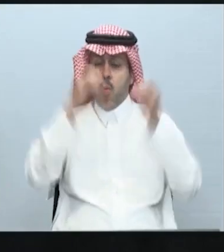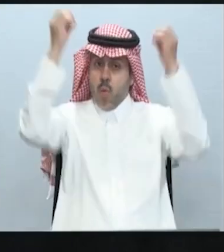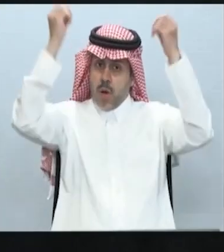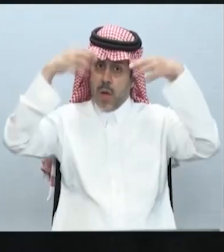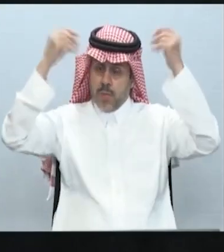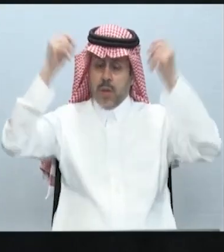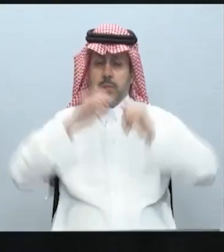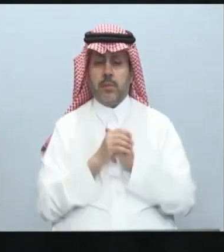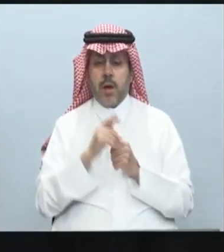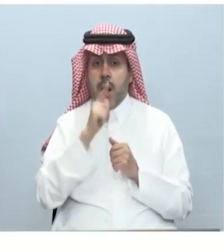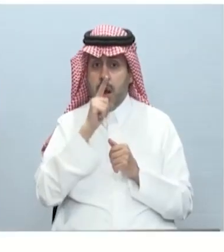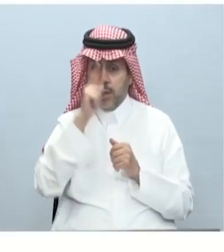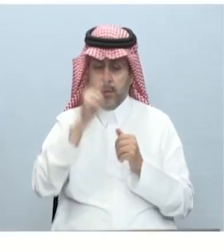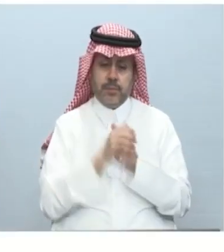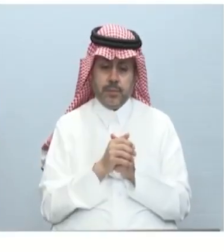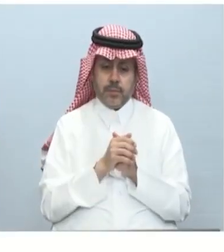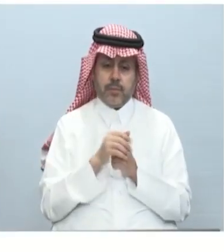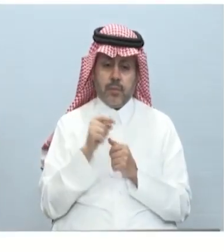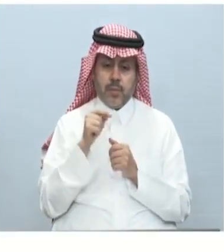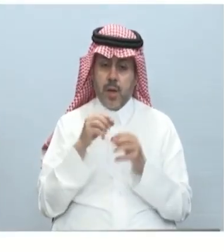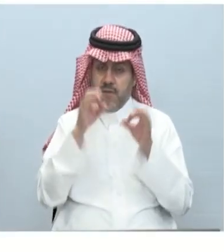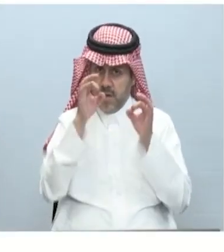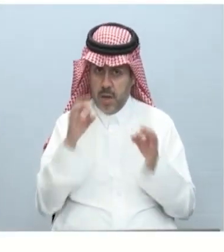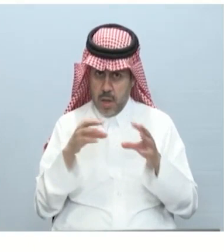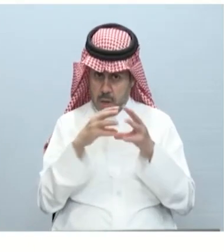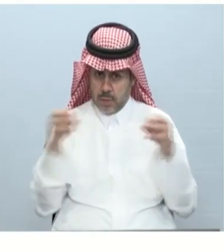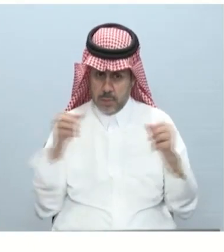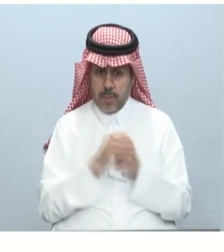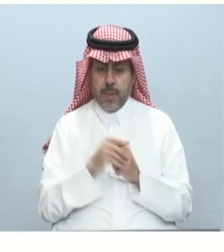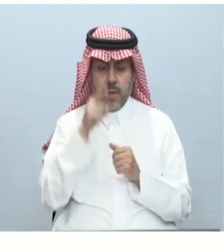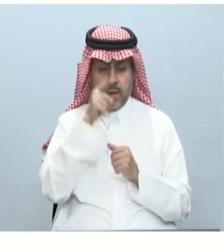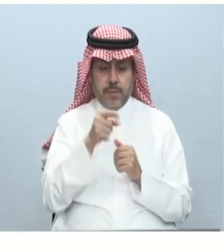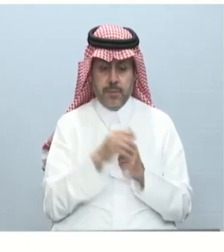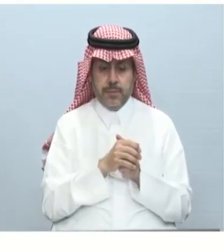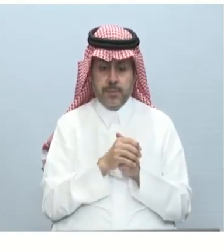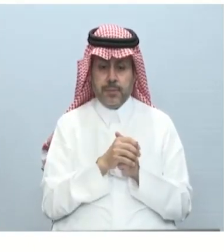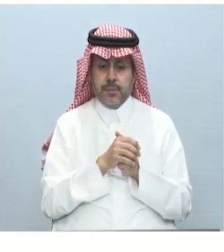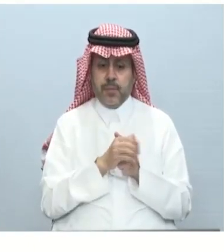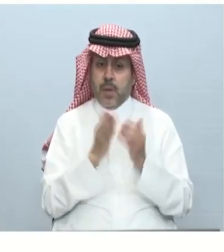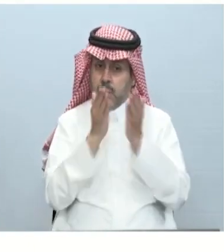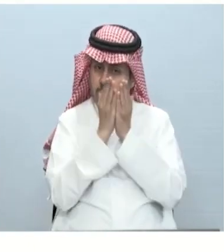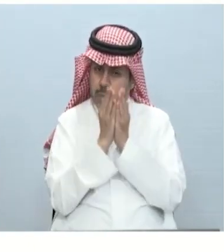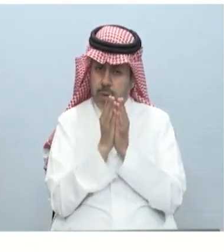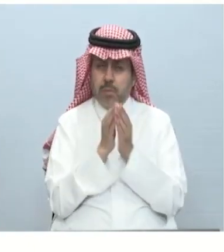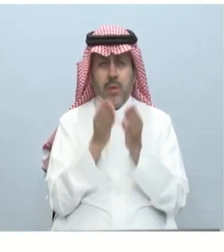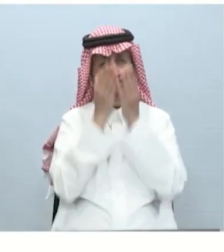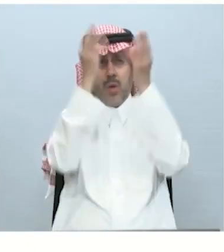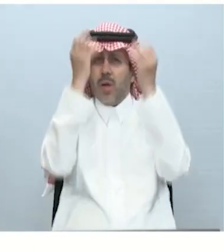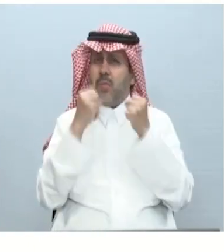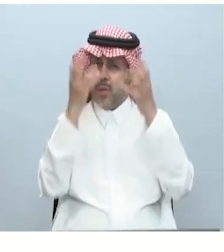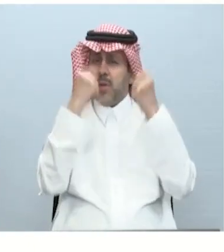قال الله تعالى اولئك الذين يدعون يبتغون الى ربهم الوسيله ايهم اقرب ويرجون رحمته